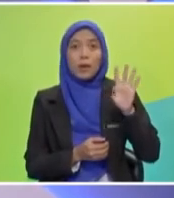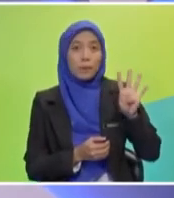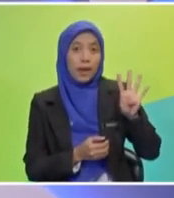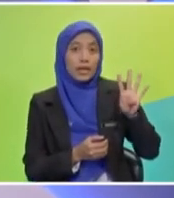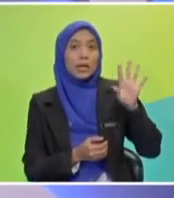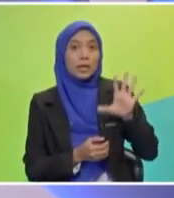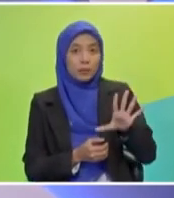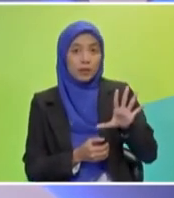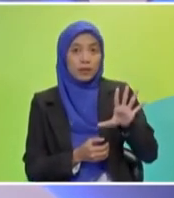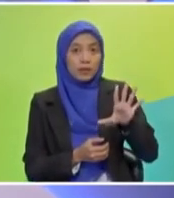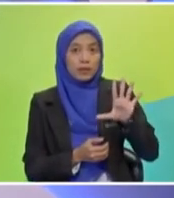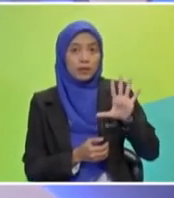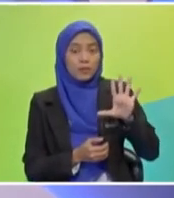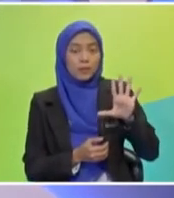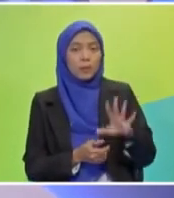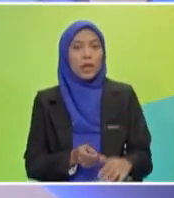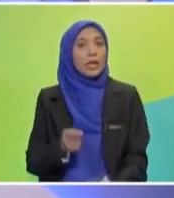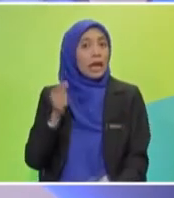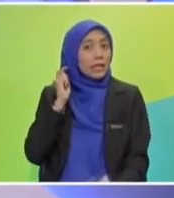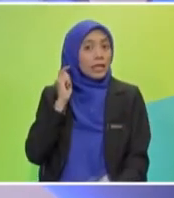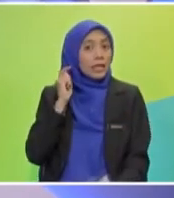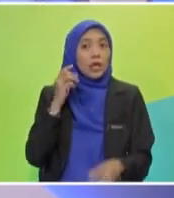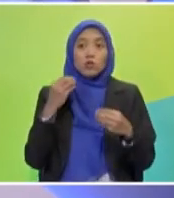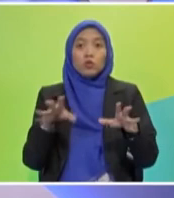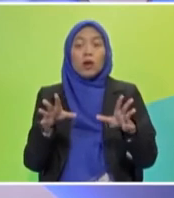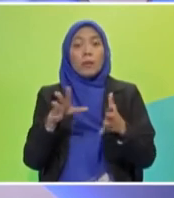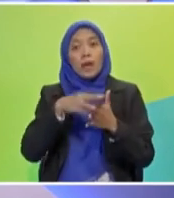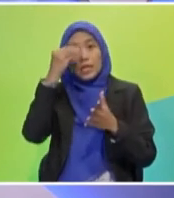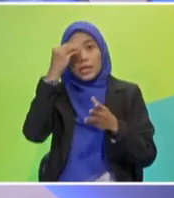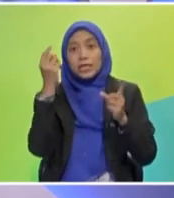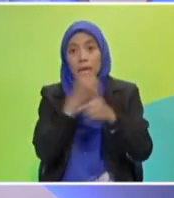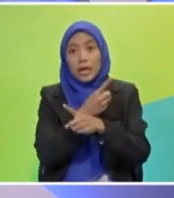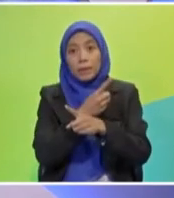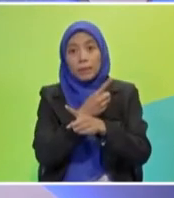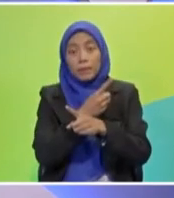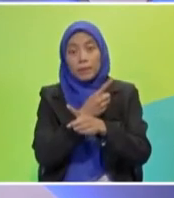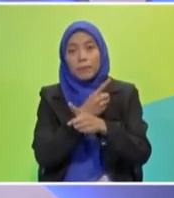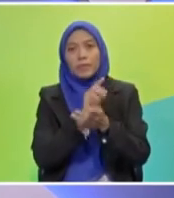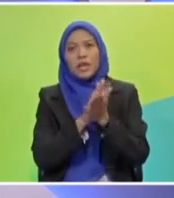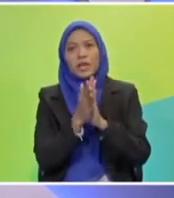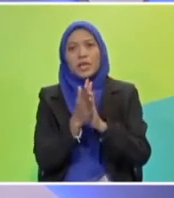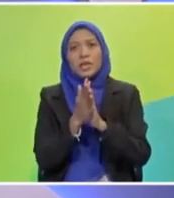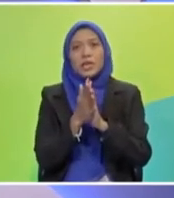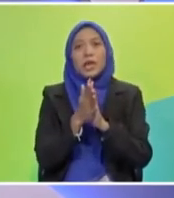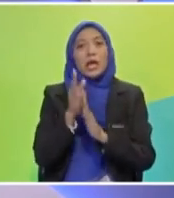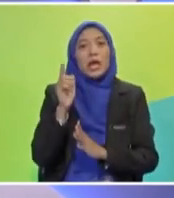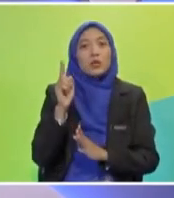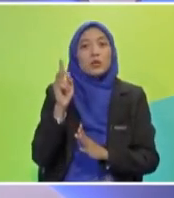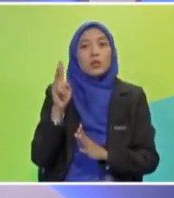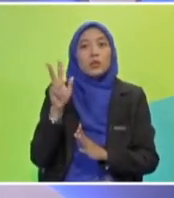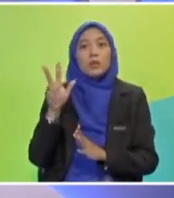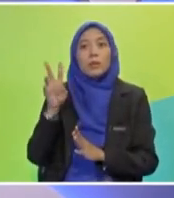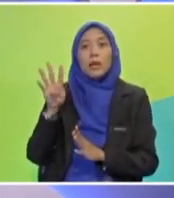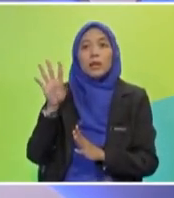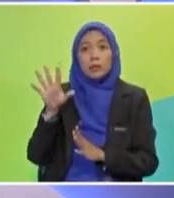Satu, dua, tiga, empat dan lima. Okey. Baik. Tadi kita belajar tentang darab. Ya. Okey, jadi jari nilai 1, 2, 3, 4 dan 5